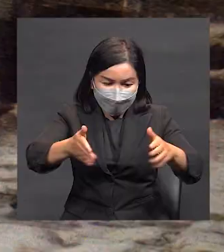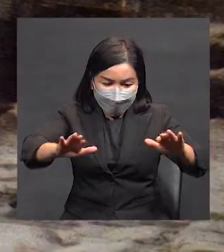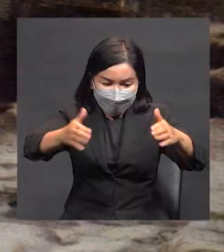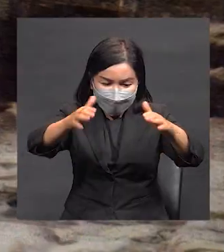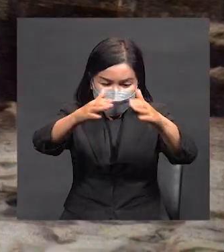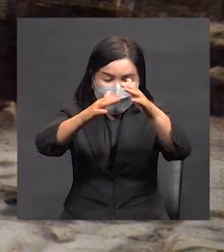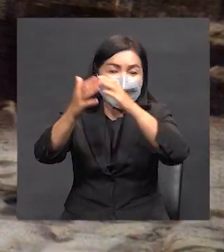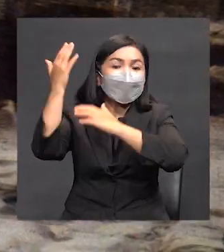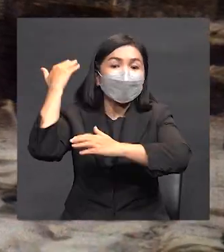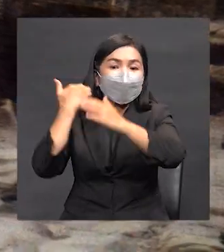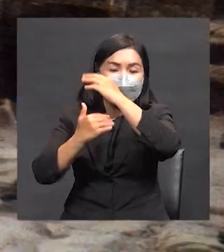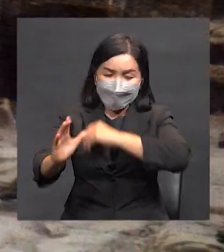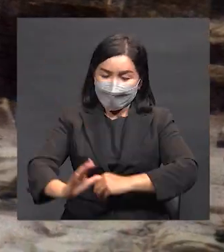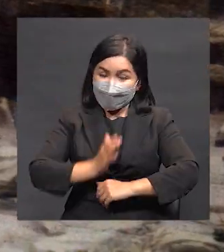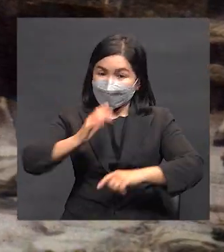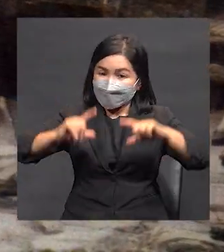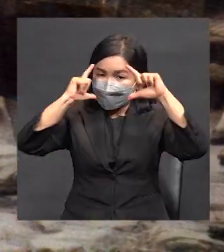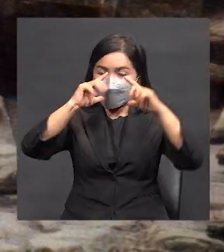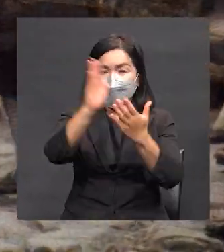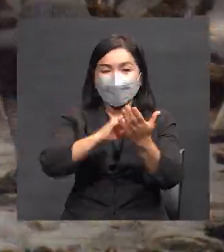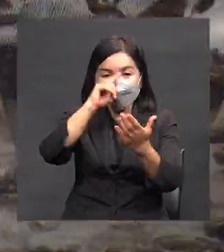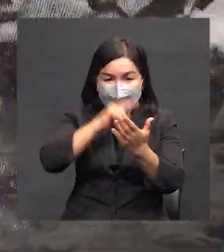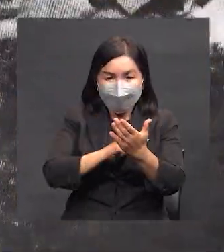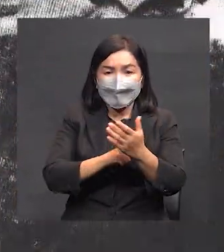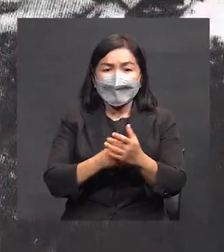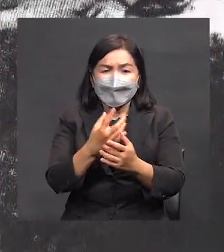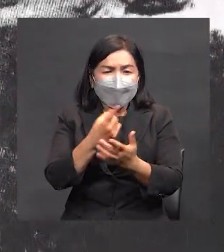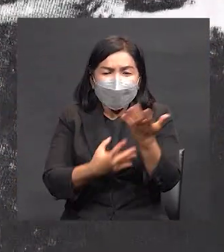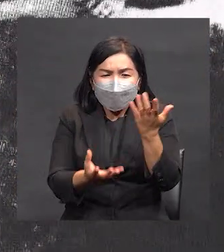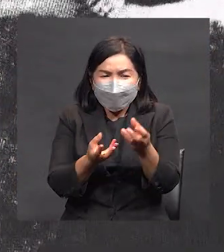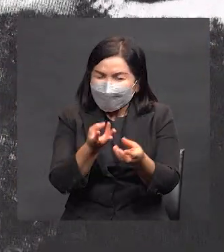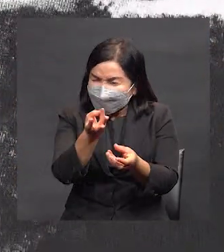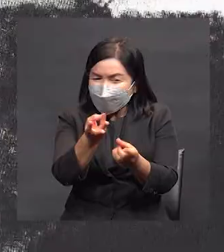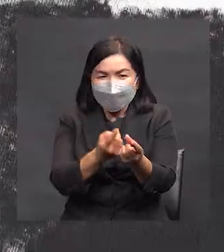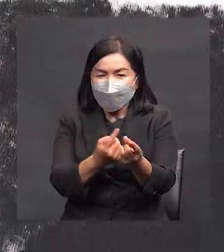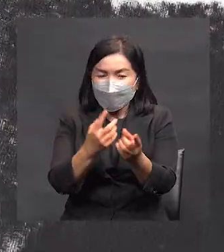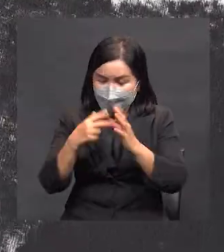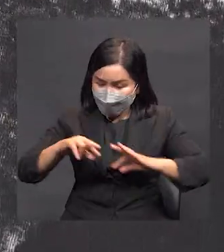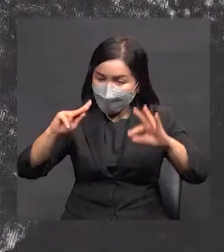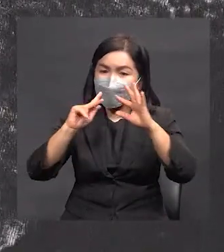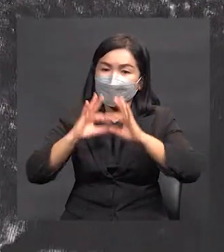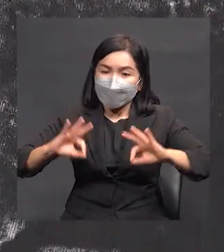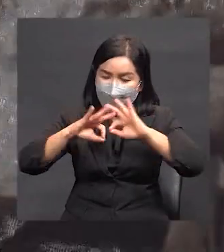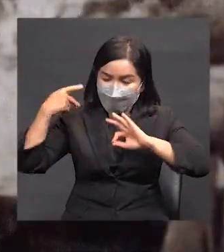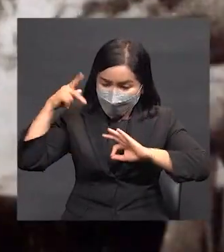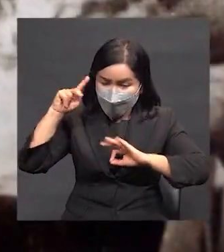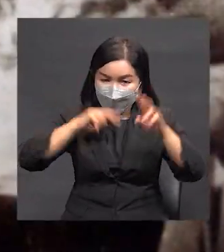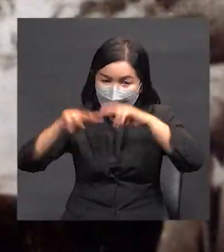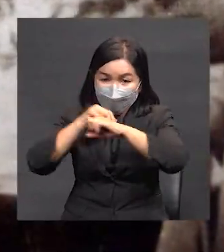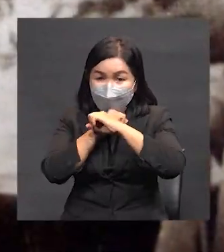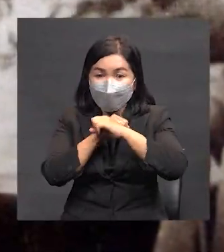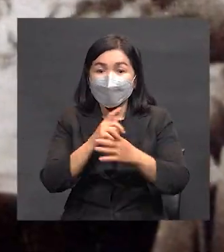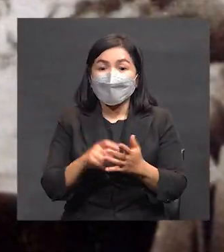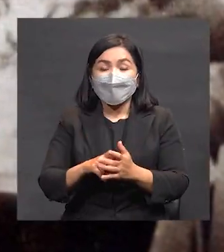สถานนั้นเป็นเกียรติของชาติอิฐเก่าๆแผ่นเดียวก็มีค่าควรจะช่วยกันรักษาไว้ถ้าเราขาดสุโ